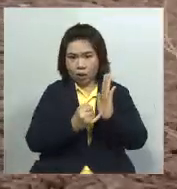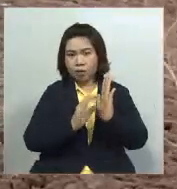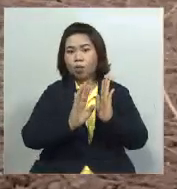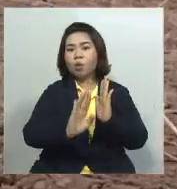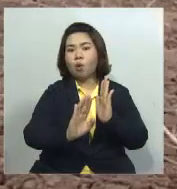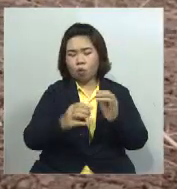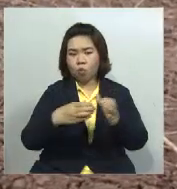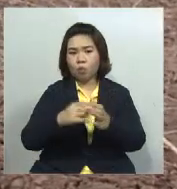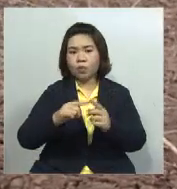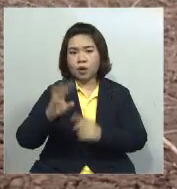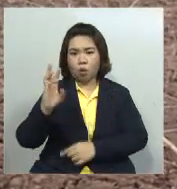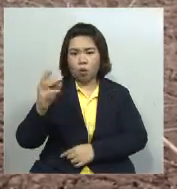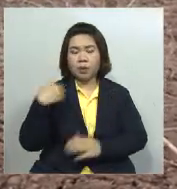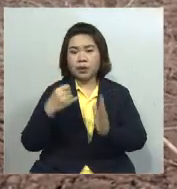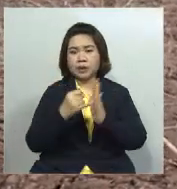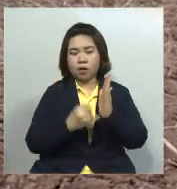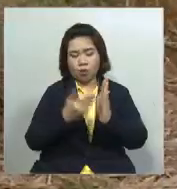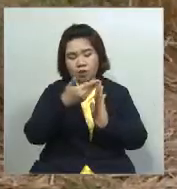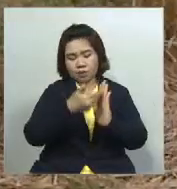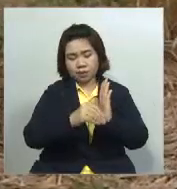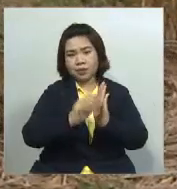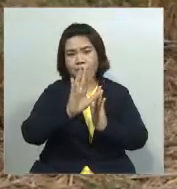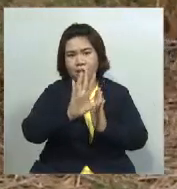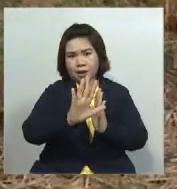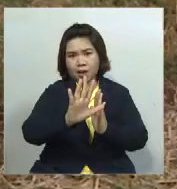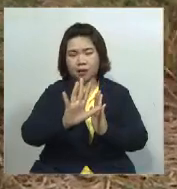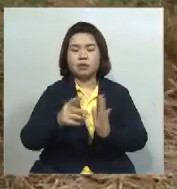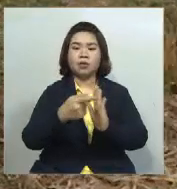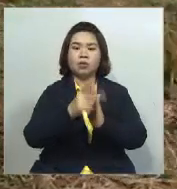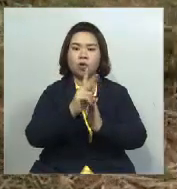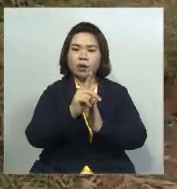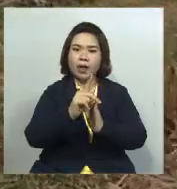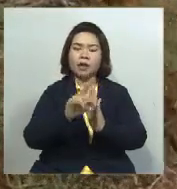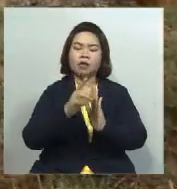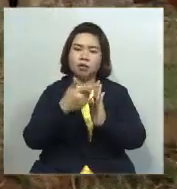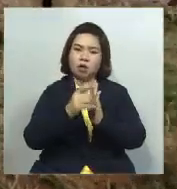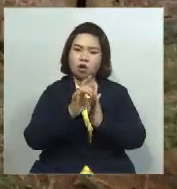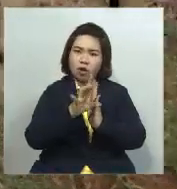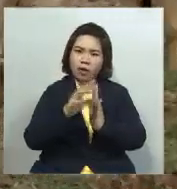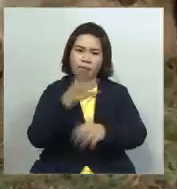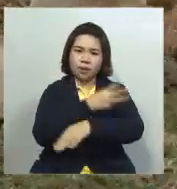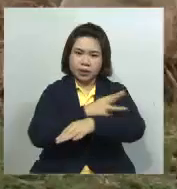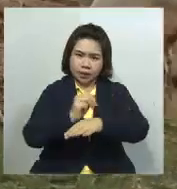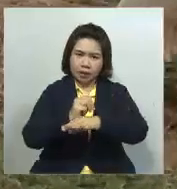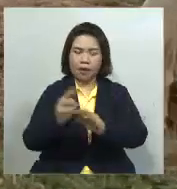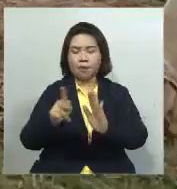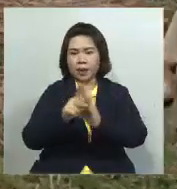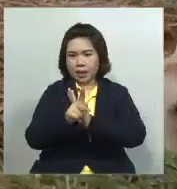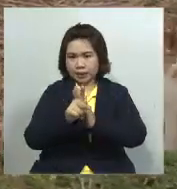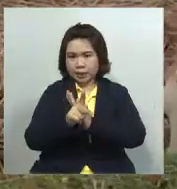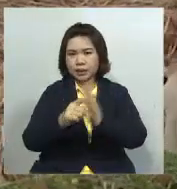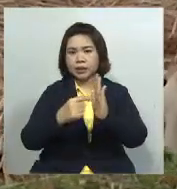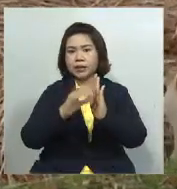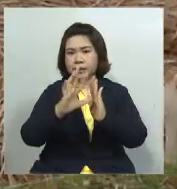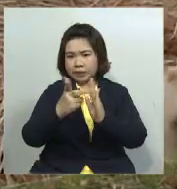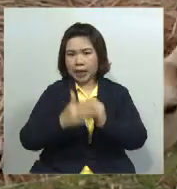ซึ่งรับผิดชอบพื้นที่5จังหวัดภาคอีสานตอนบนได้แก่ขอนแก่น101มหาสารคามกาฬสินธุ์และชัยภูมิ